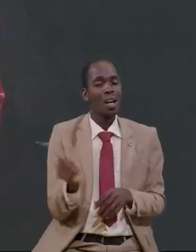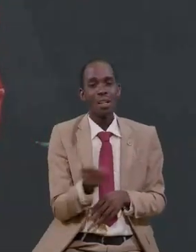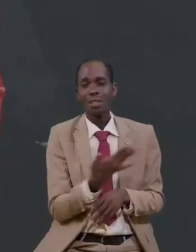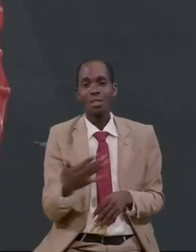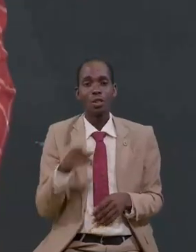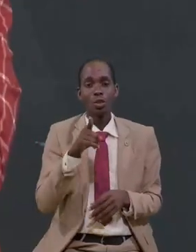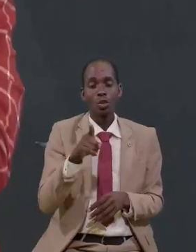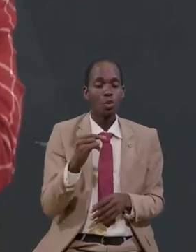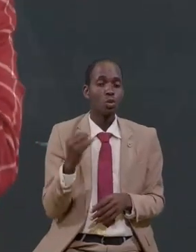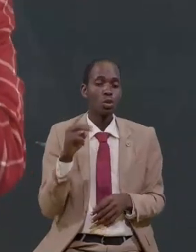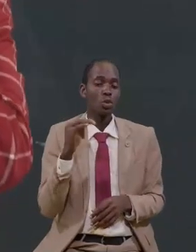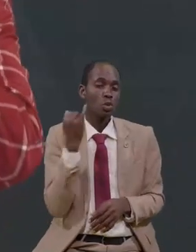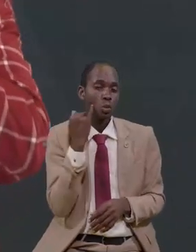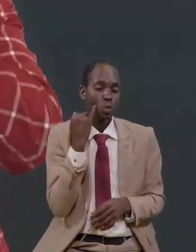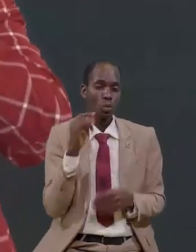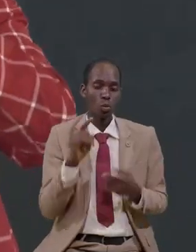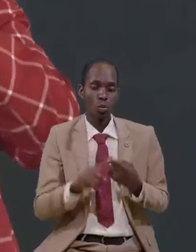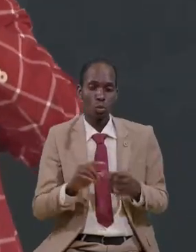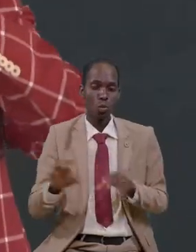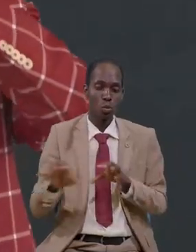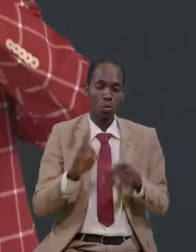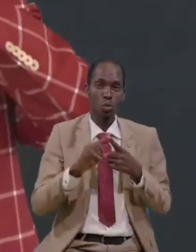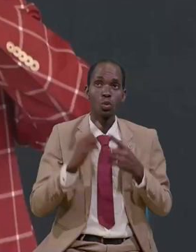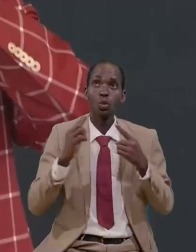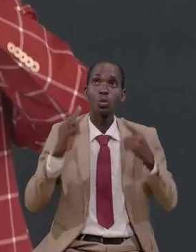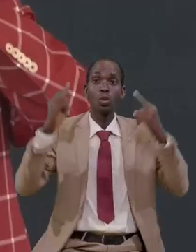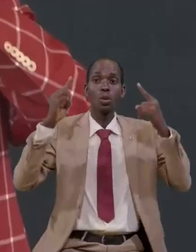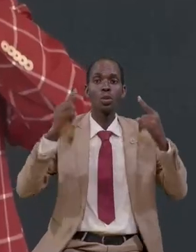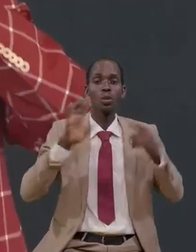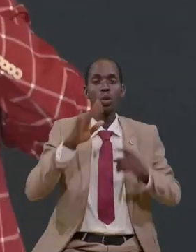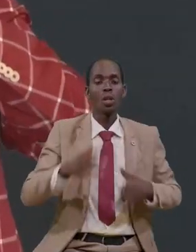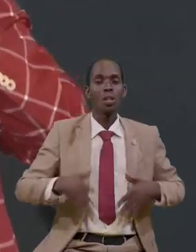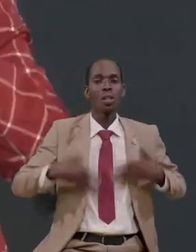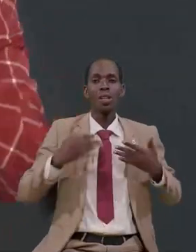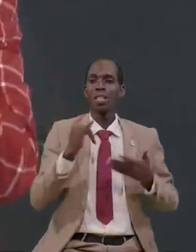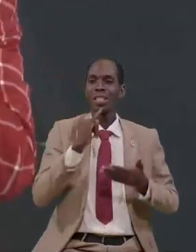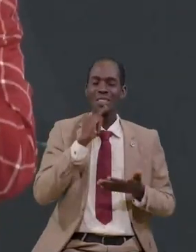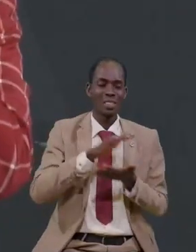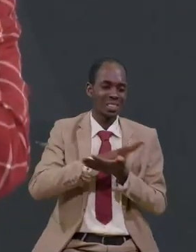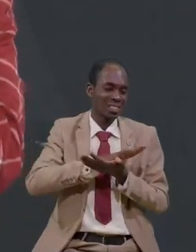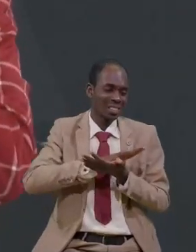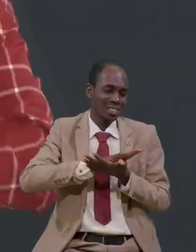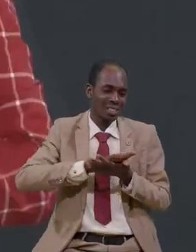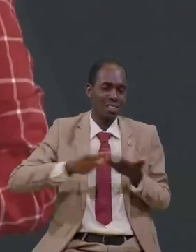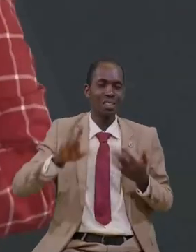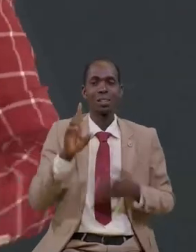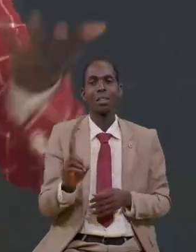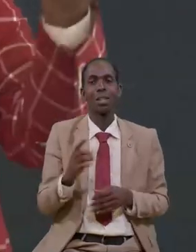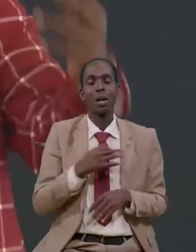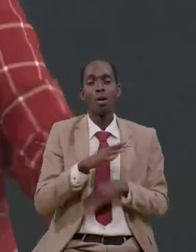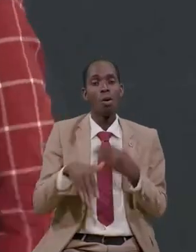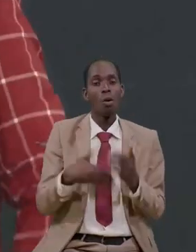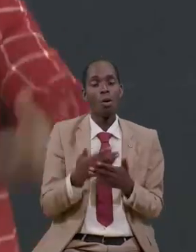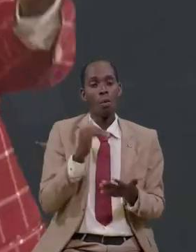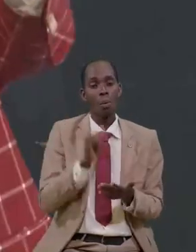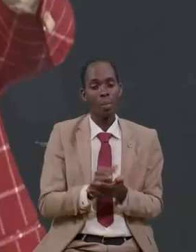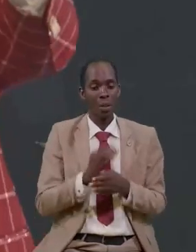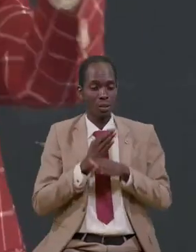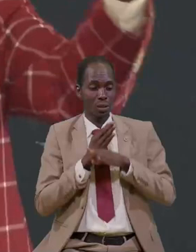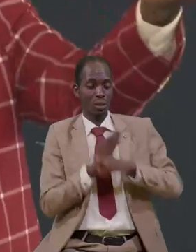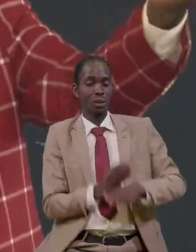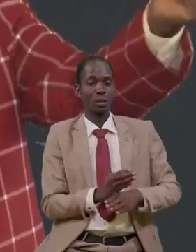Tout ce que tu dois faire pour réaliser ta vie est distillé. Et tous ces obstacles,